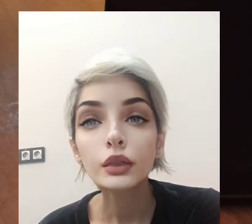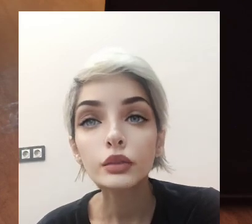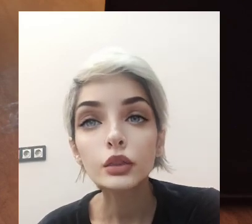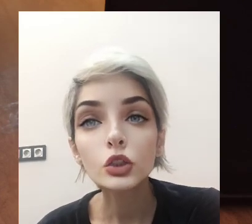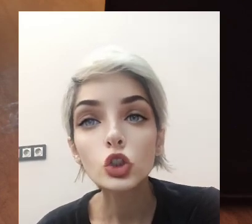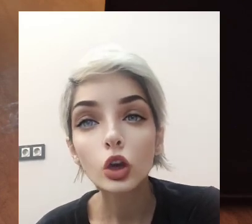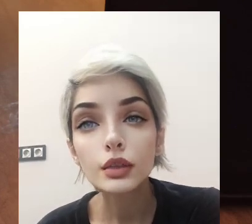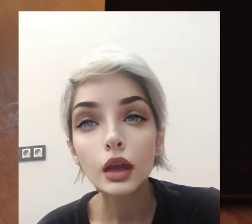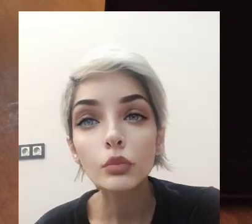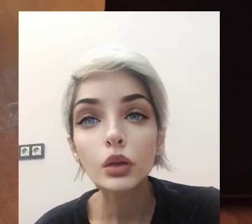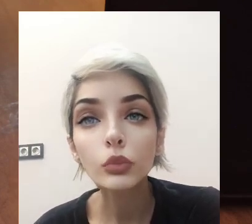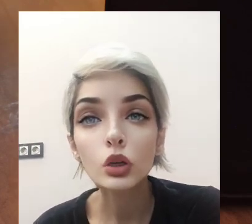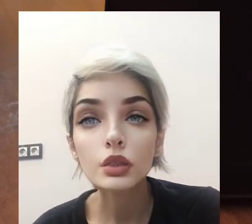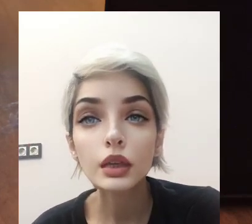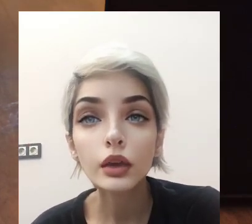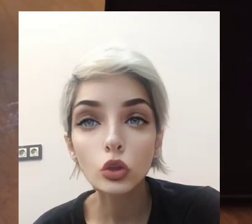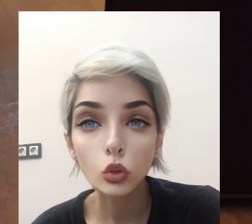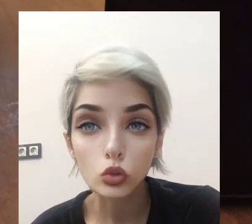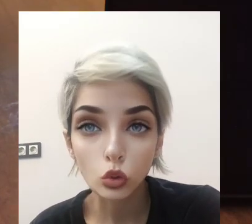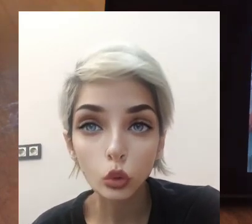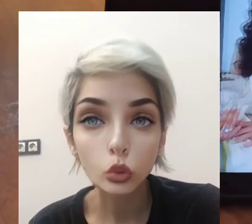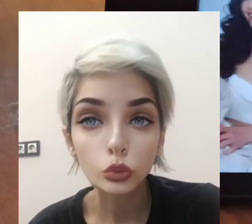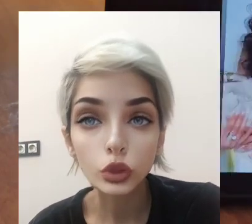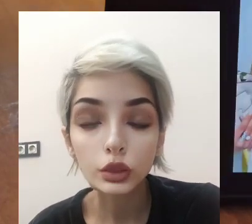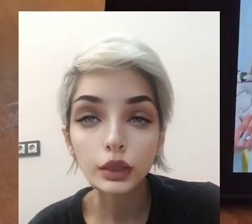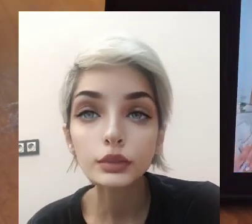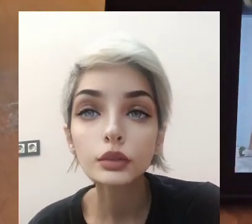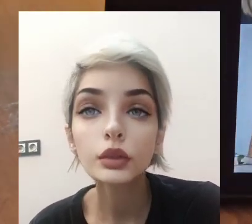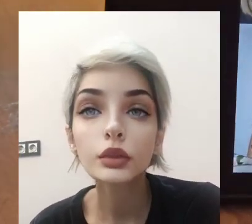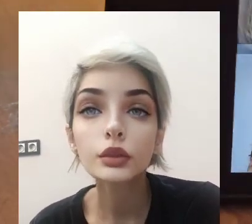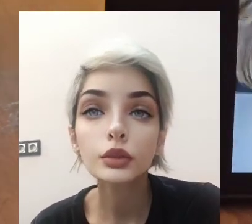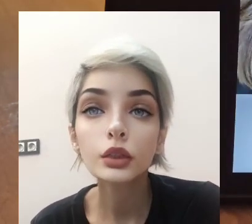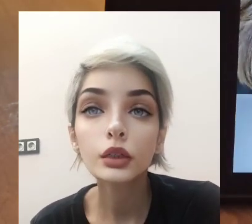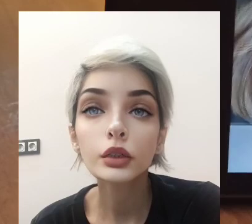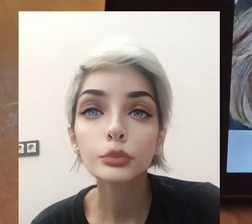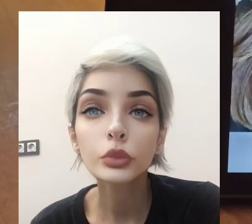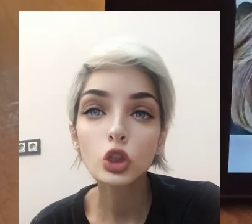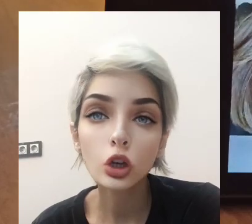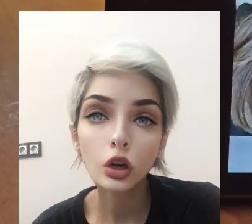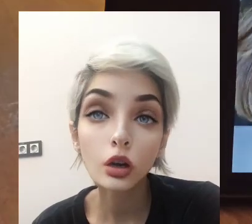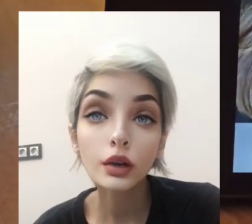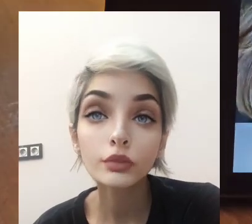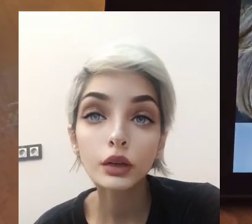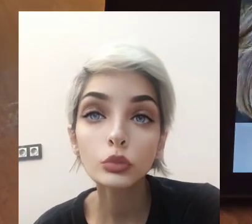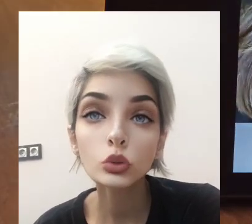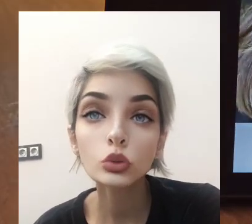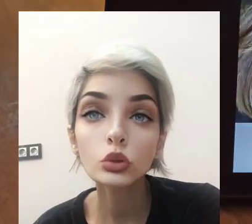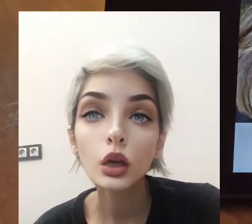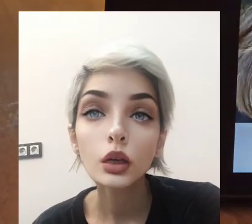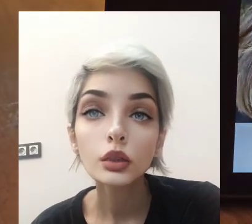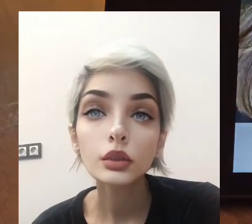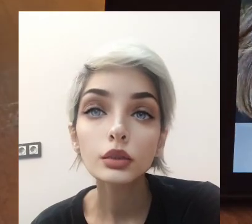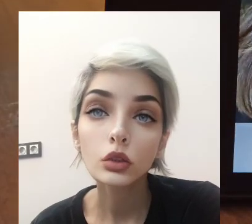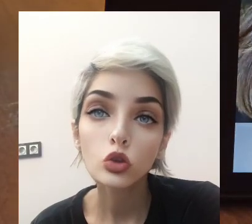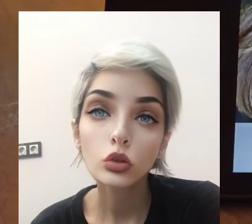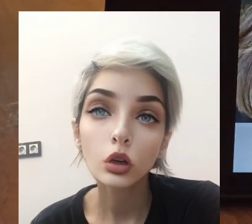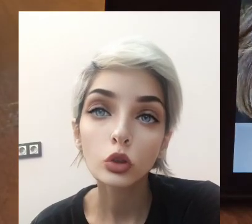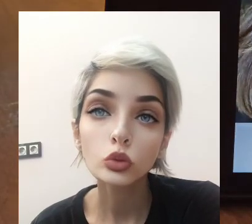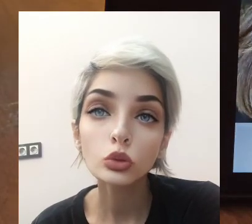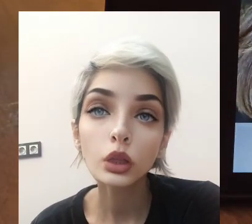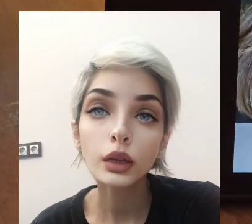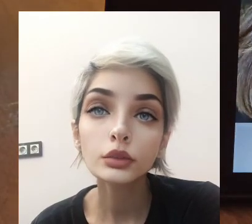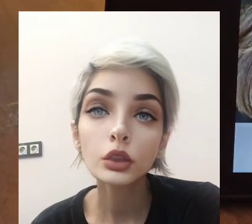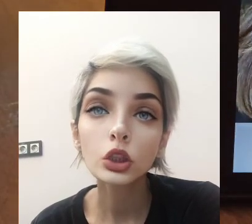بعد یه جایزه هم به بازیگرای نوظهور دادن که به 4 نفر بود. 3 تاشون